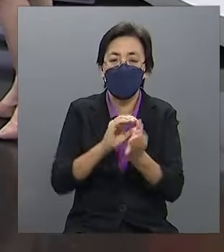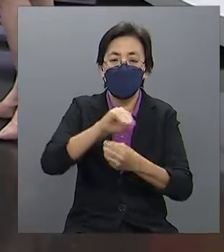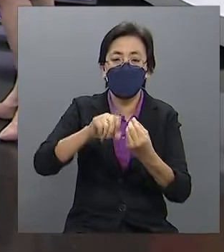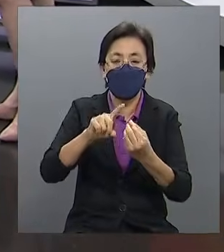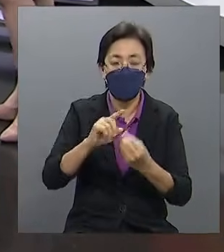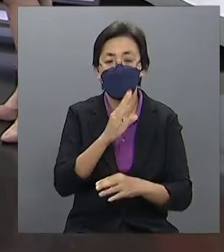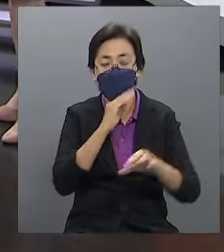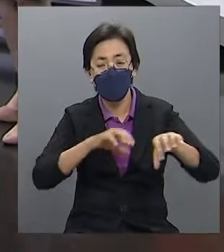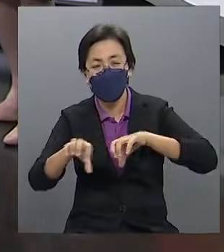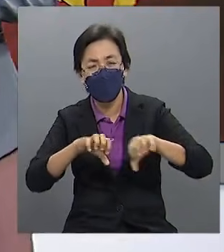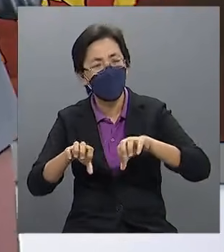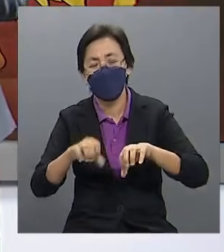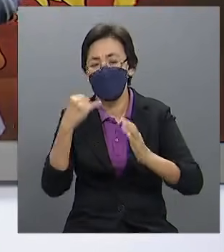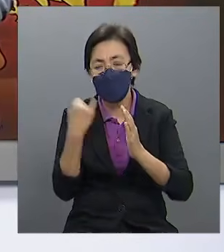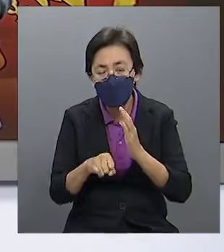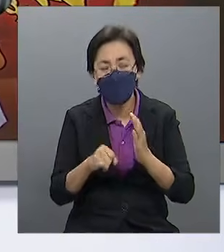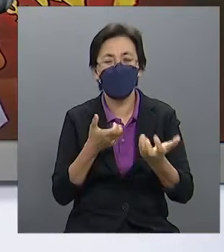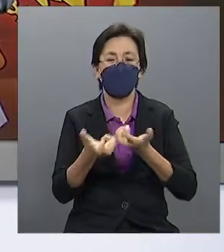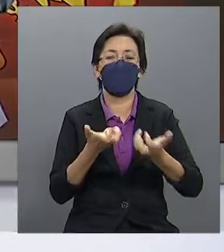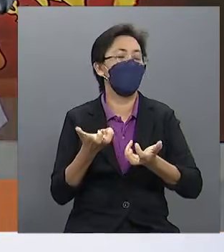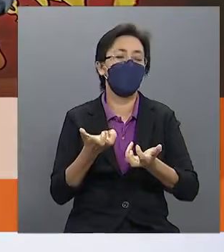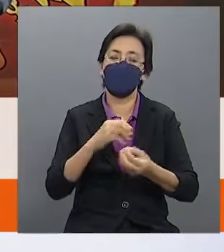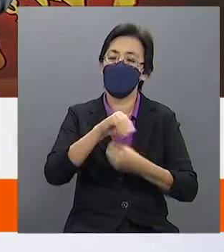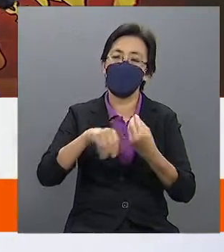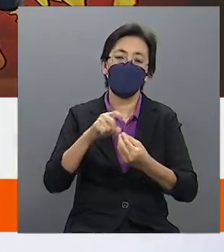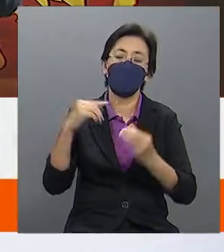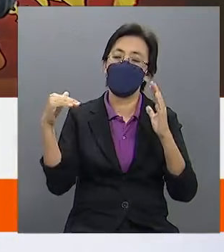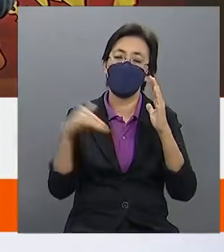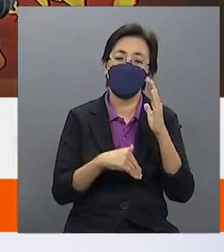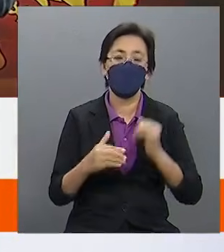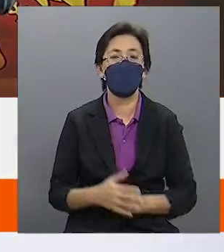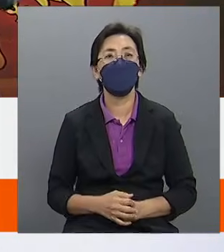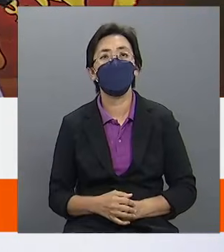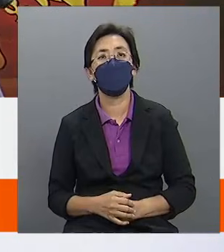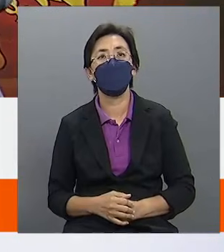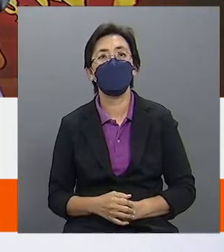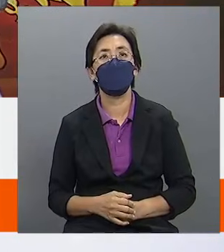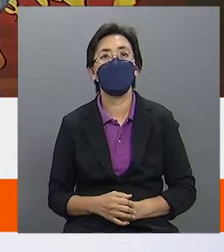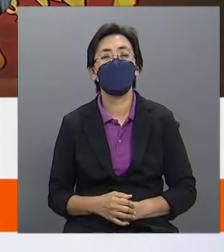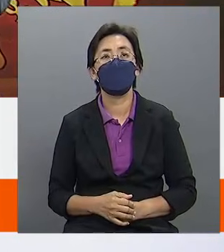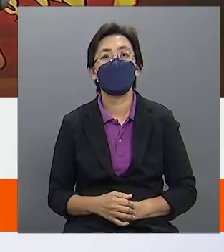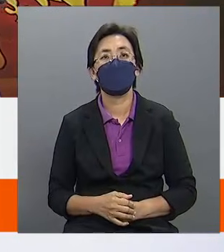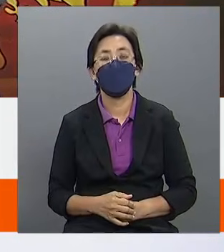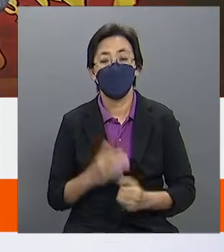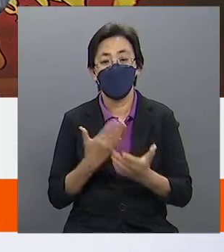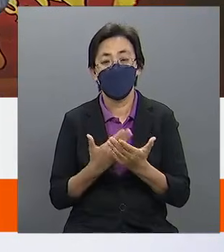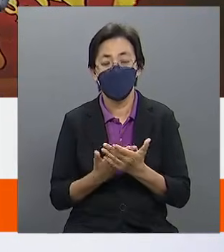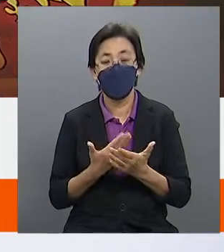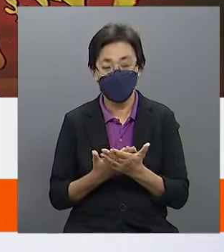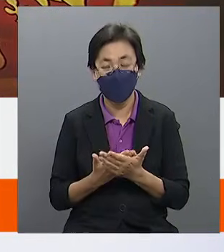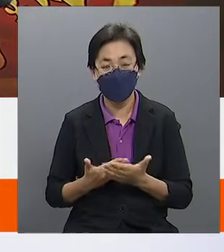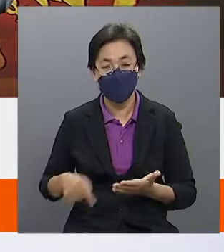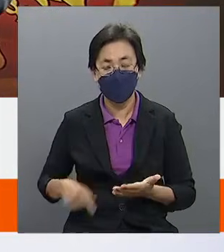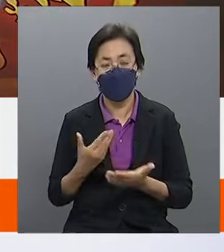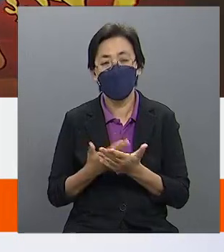การที่ผิดพลาดนั่นเองค่ะคุณผู้ชมคะลองนึกดูนะคะว่าถ้าอยู่ๆวันนึงค่ะเงินในกระเป๋าของคุณผู้ชมมีค่าลดลง